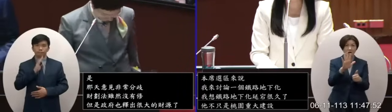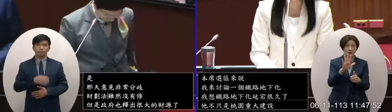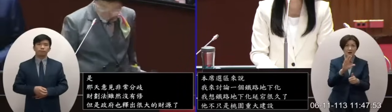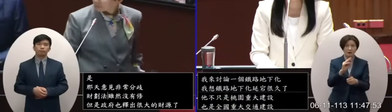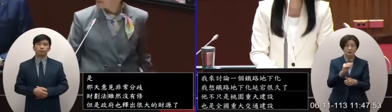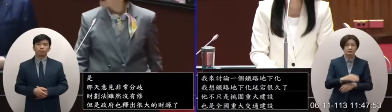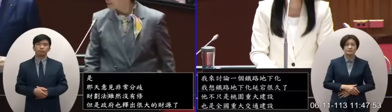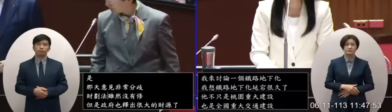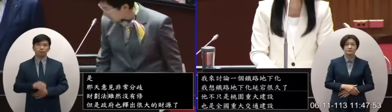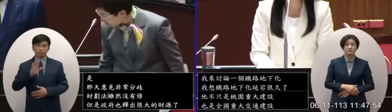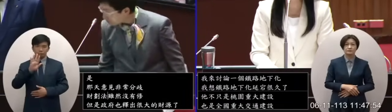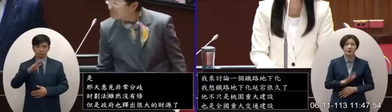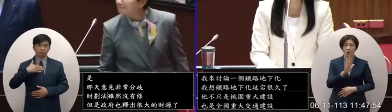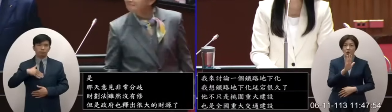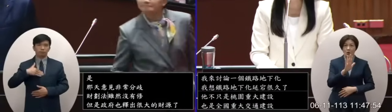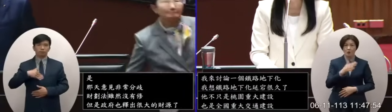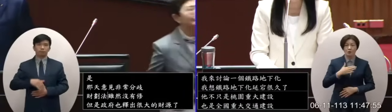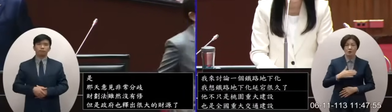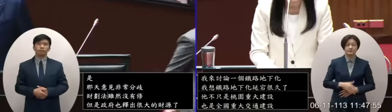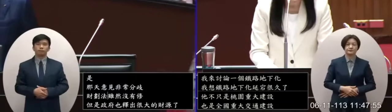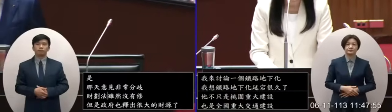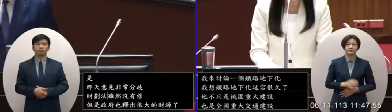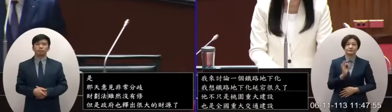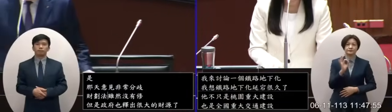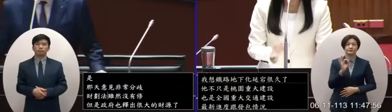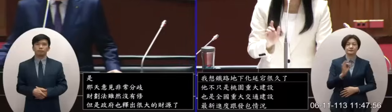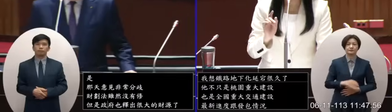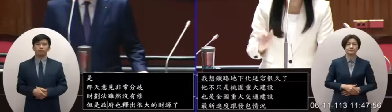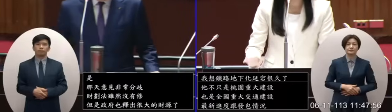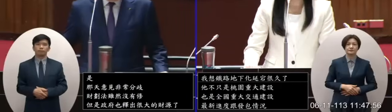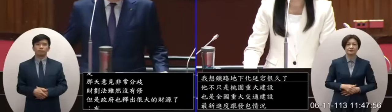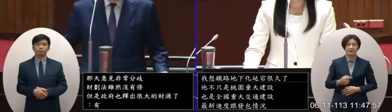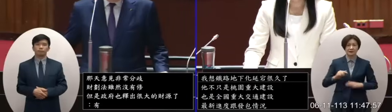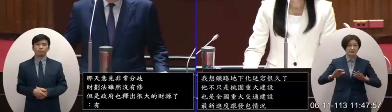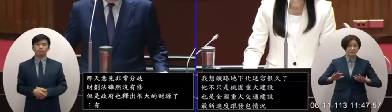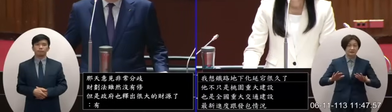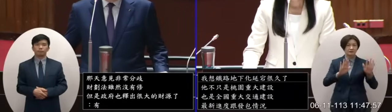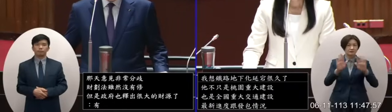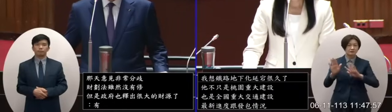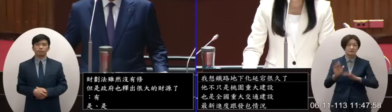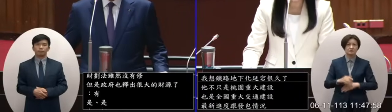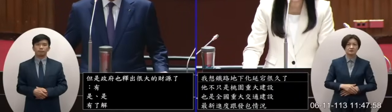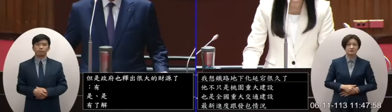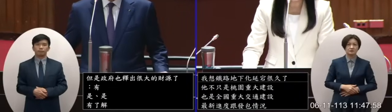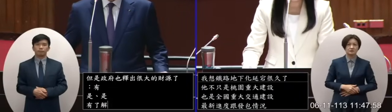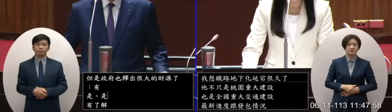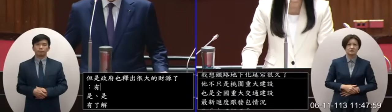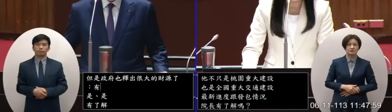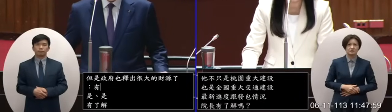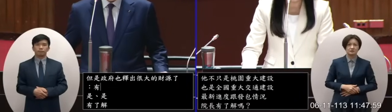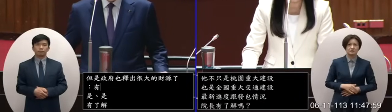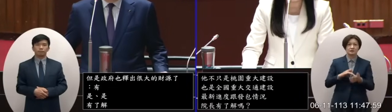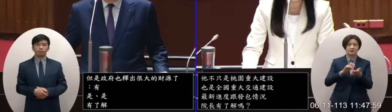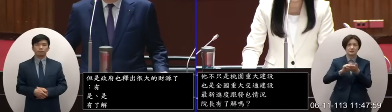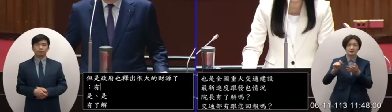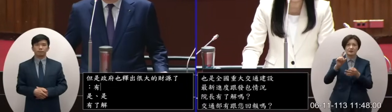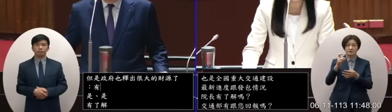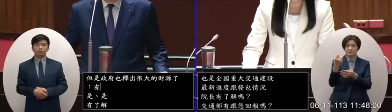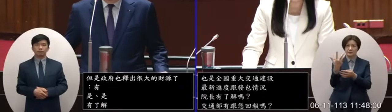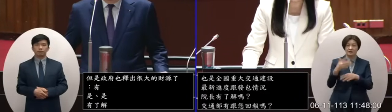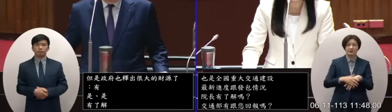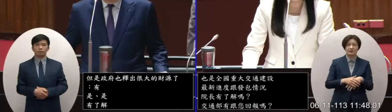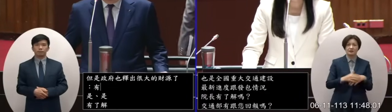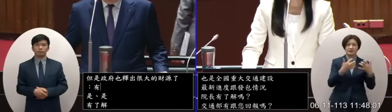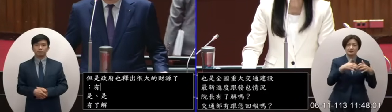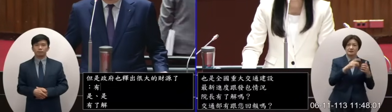是，有了解。 有了解吗？好，那我们现在啊，土建标18标，发机电